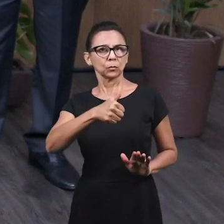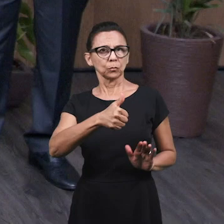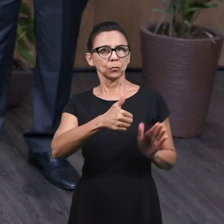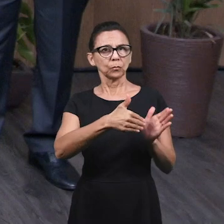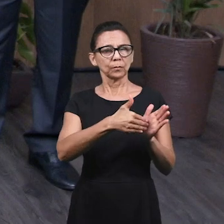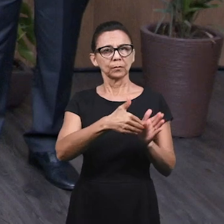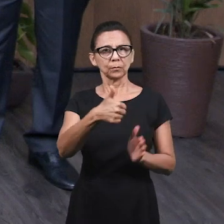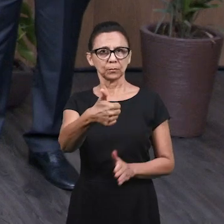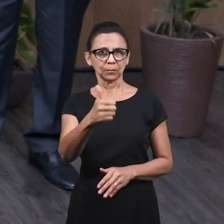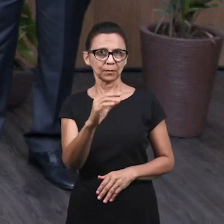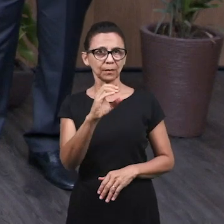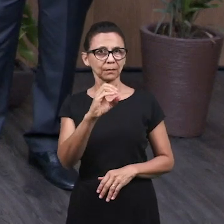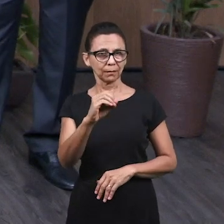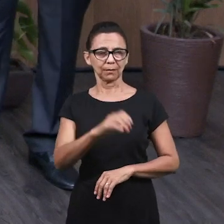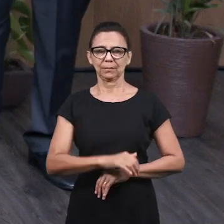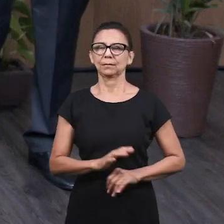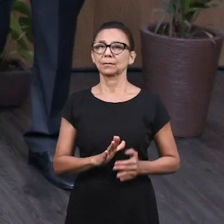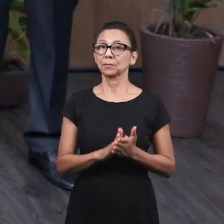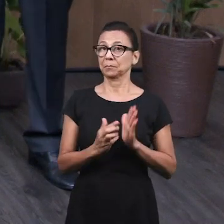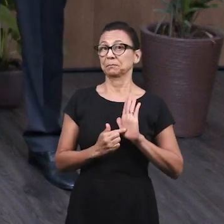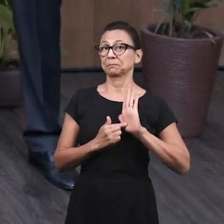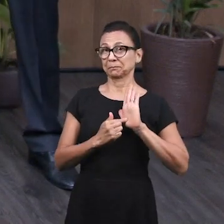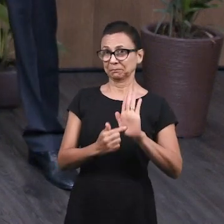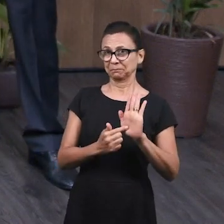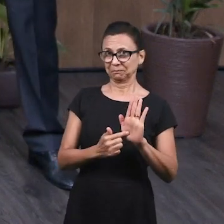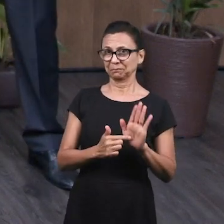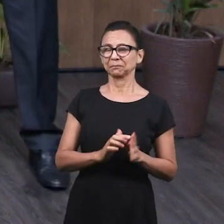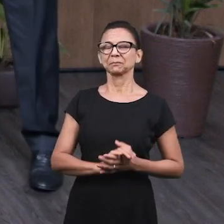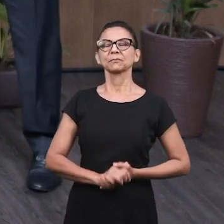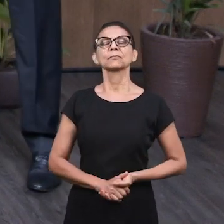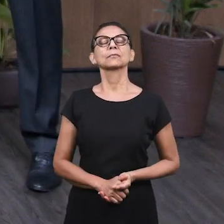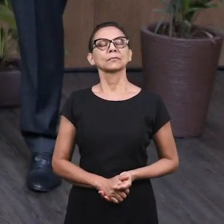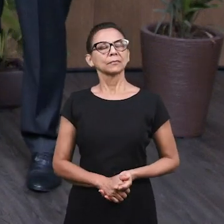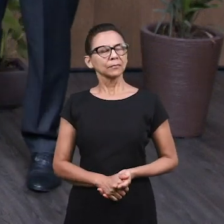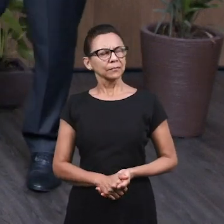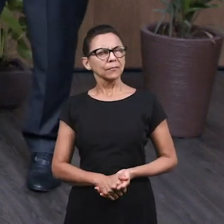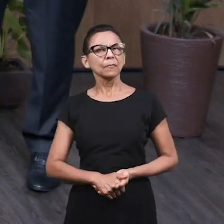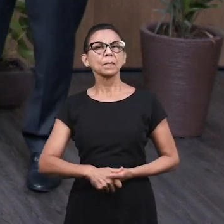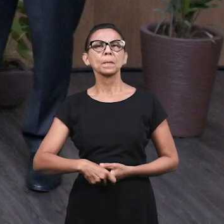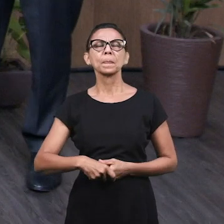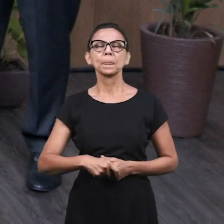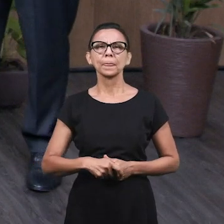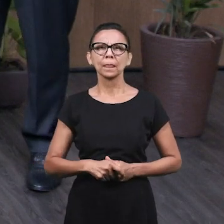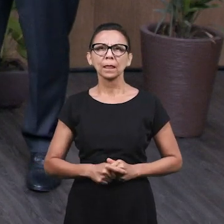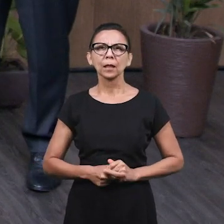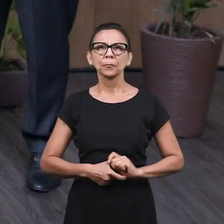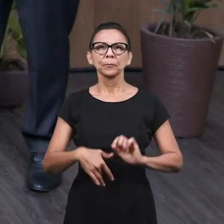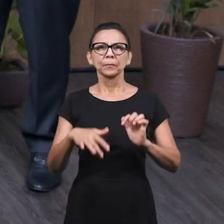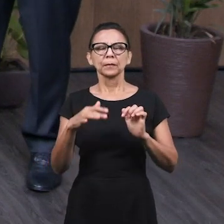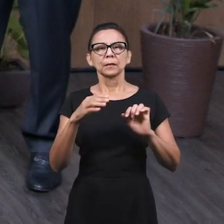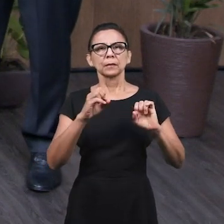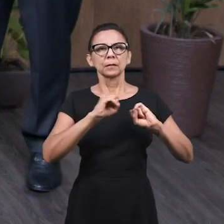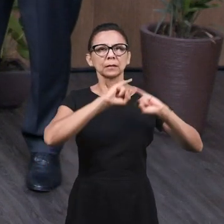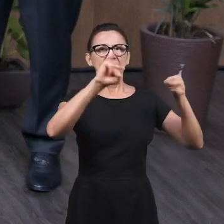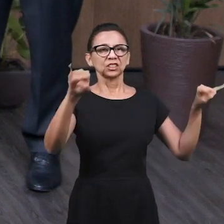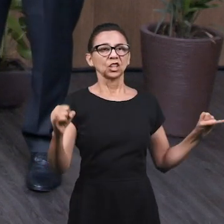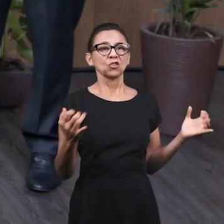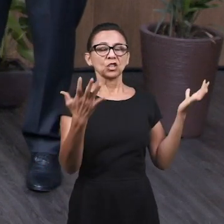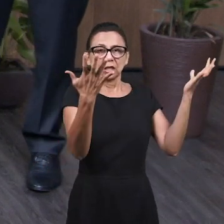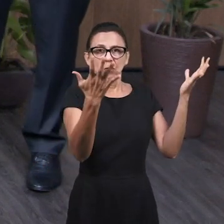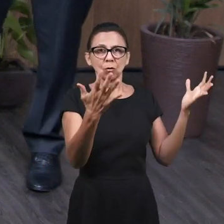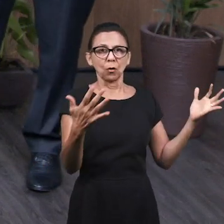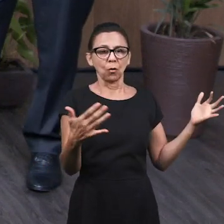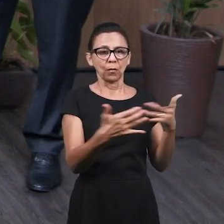verset 10, qui nous dit, la Bible nous dit que, en ayant Jésus entré à Jéricho, il